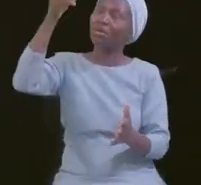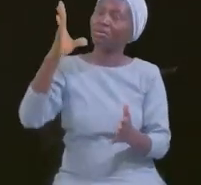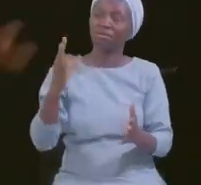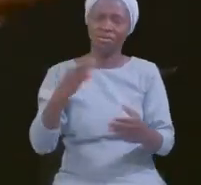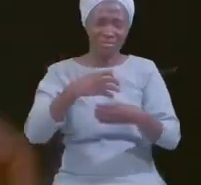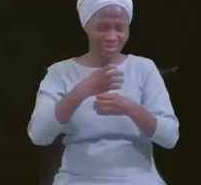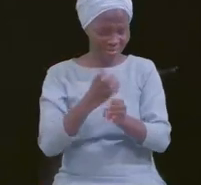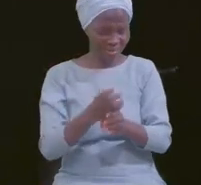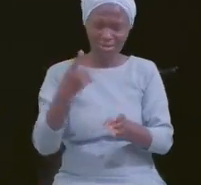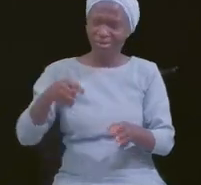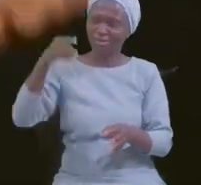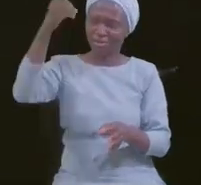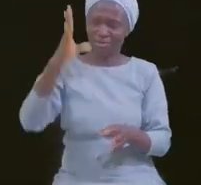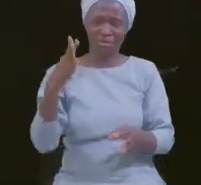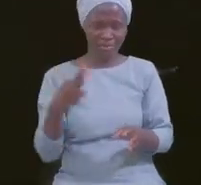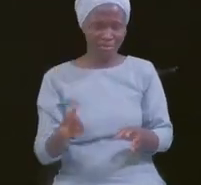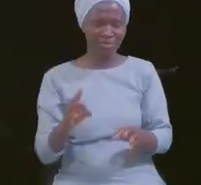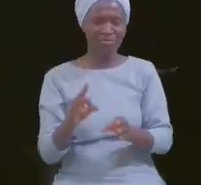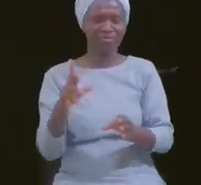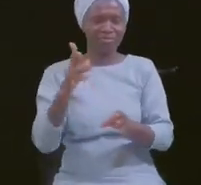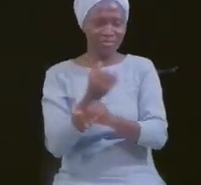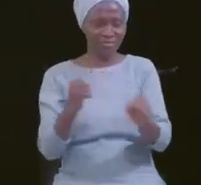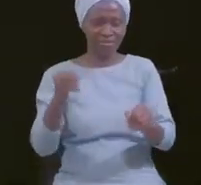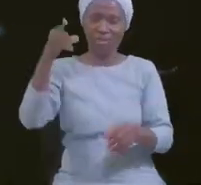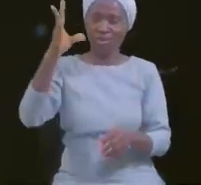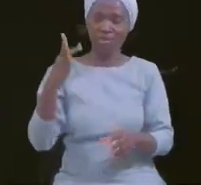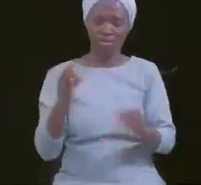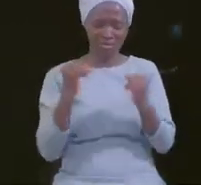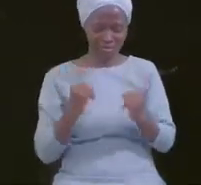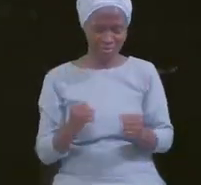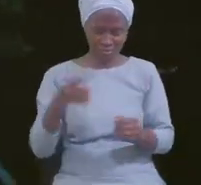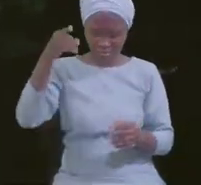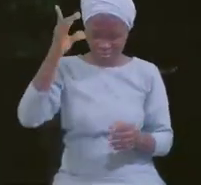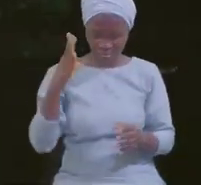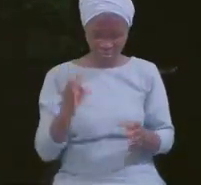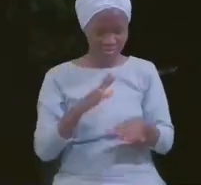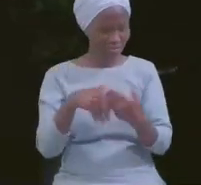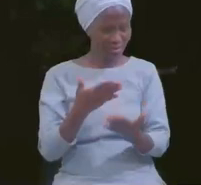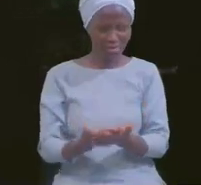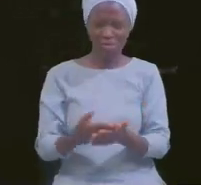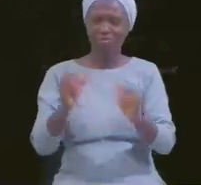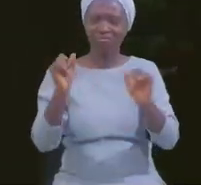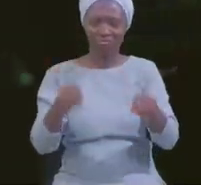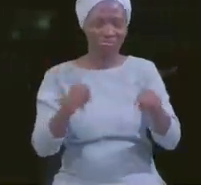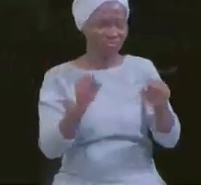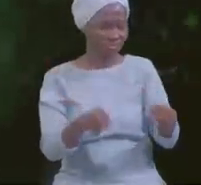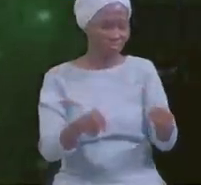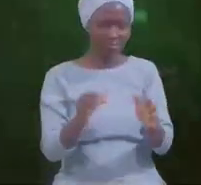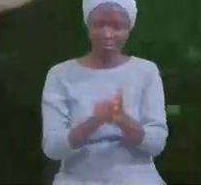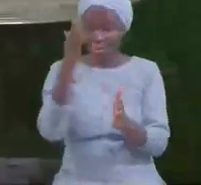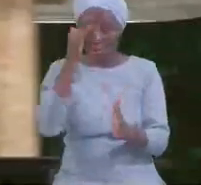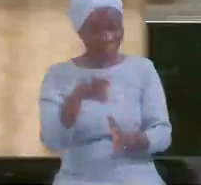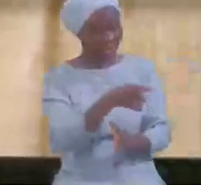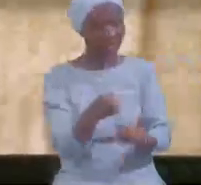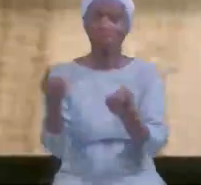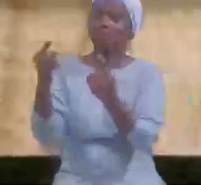Dieu de la rédemption, le Dieu de puissance, le Dieu de toute possibilité. C'est pourquoi ils sont venus. Ils sont